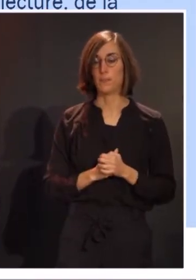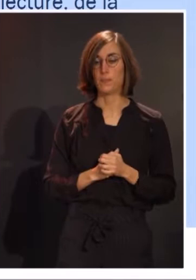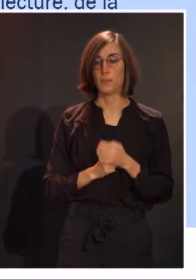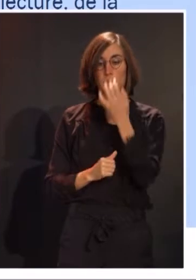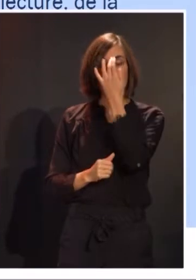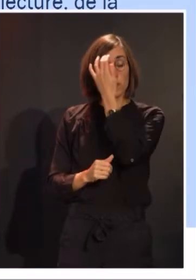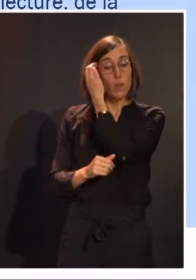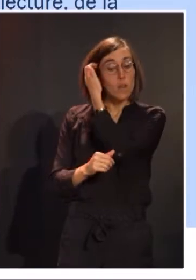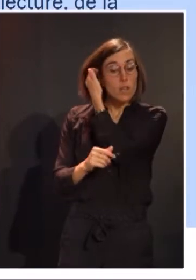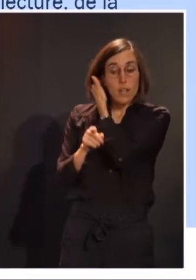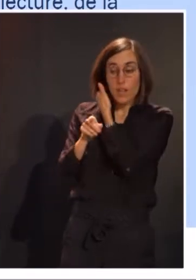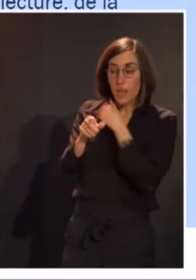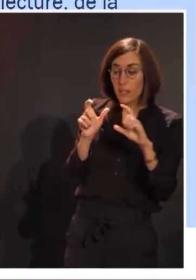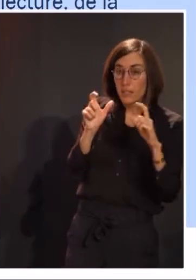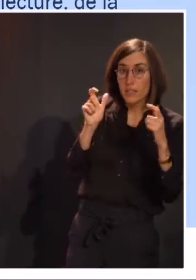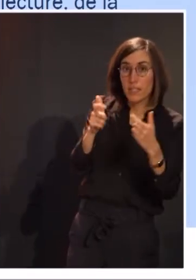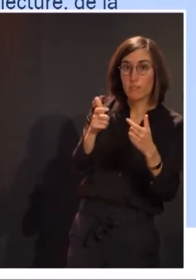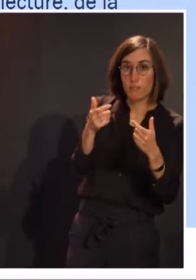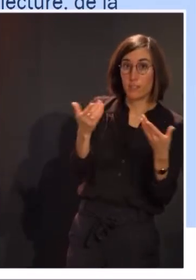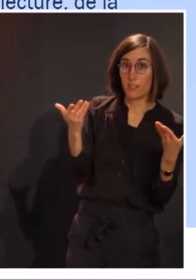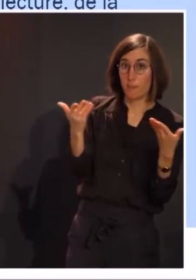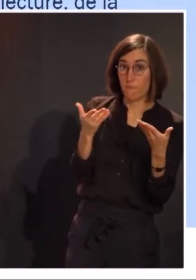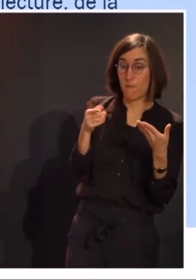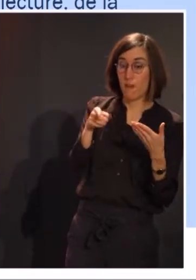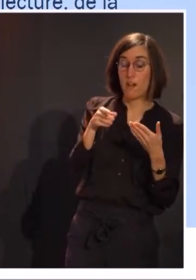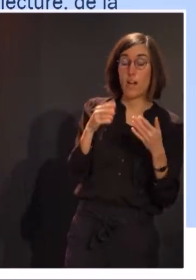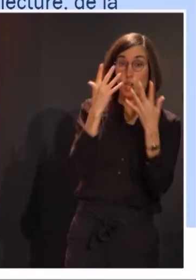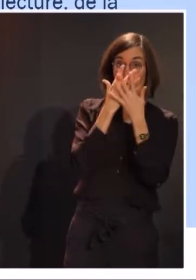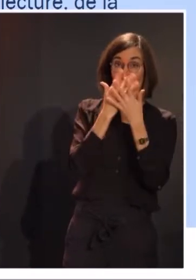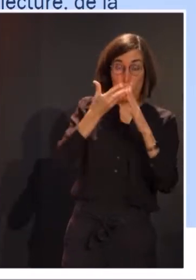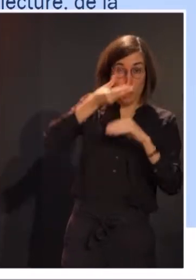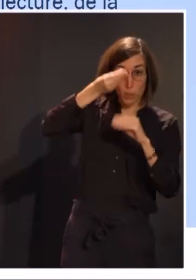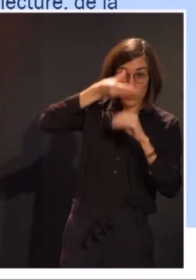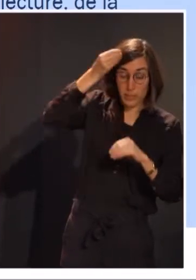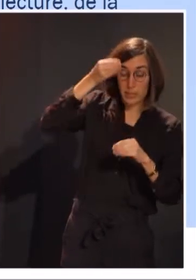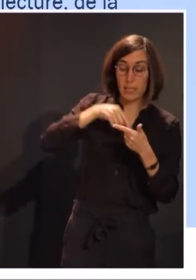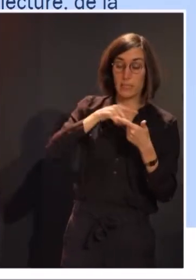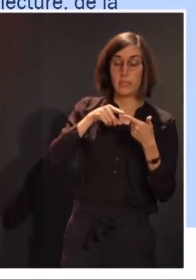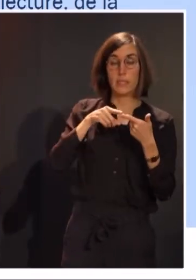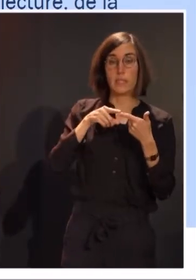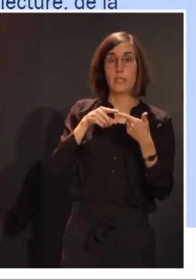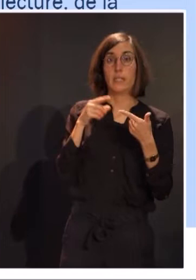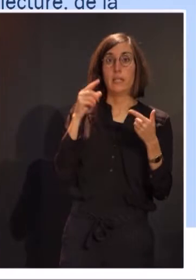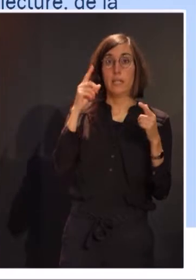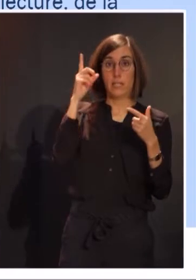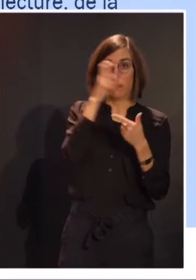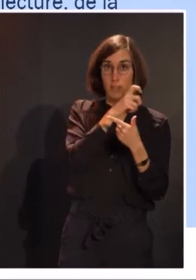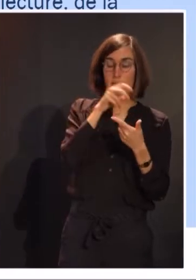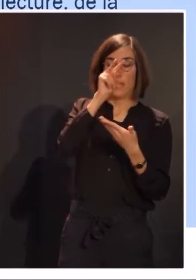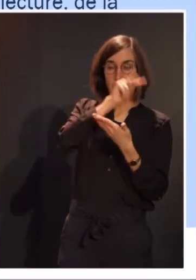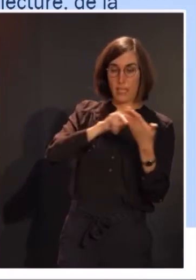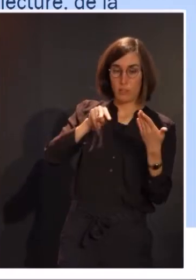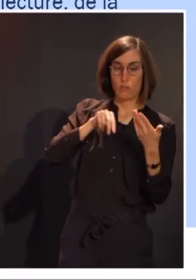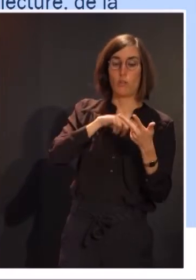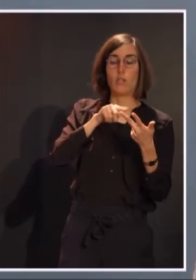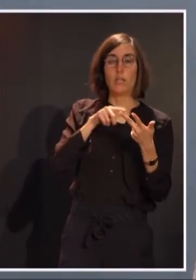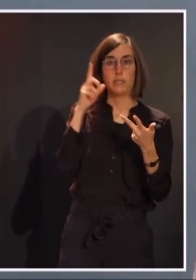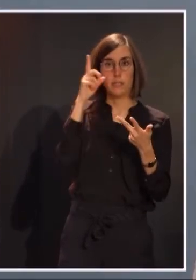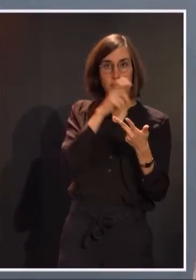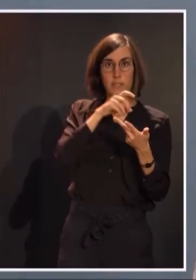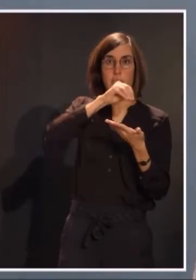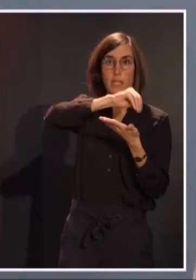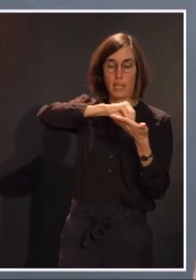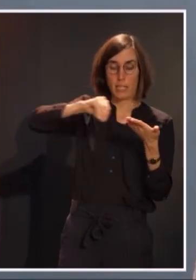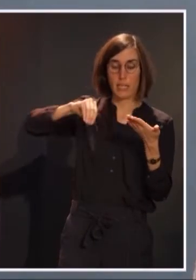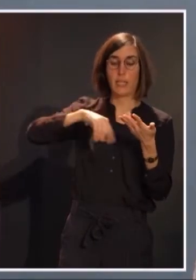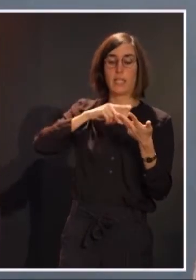de trouble spécifique des apprentissages avec déficit de la lecture, de la production écrite et du calcul. Donc une